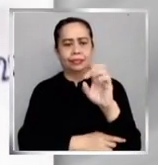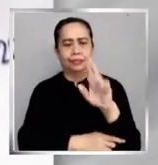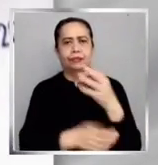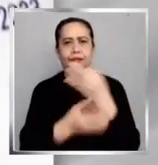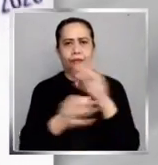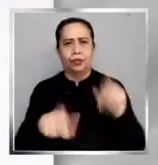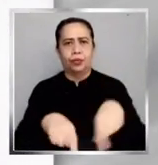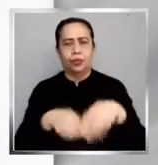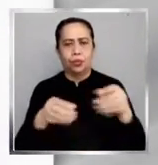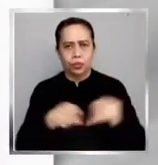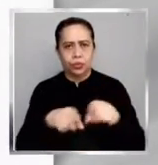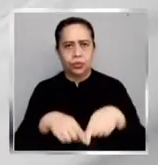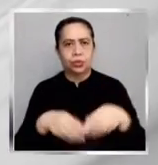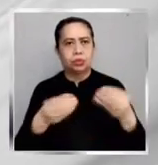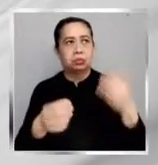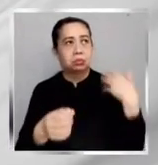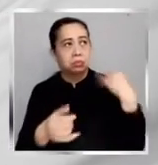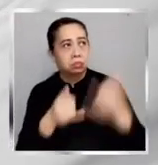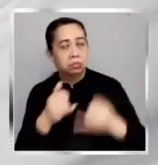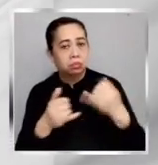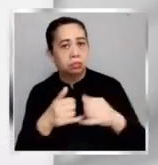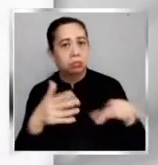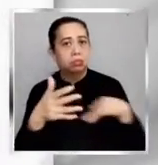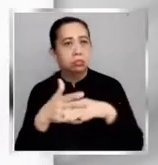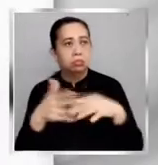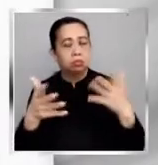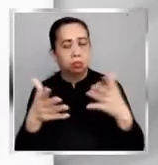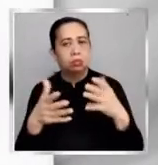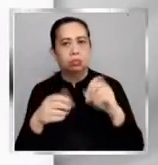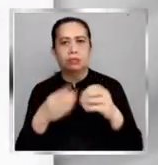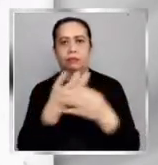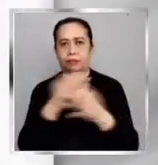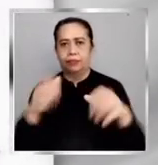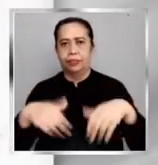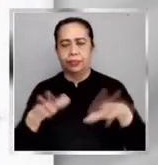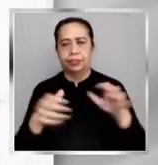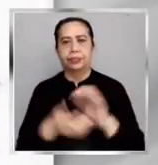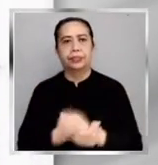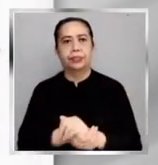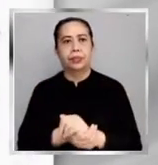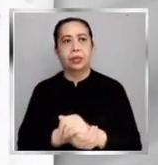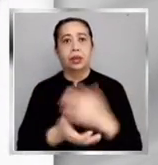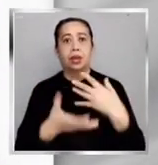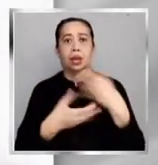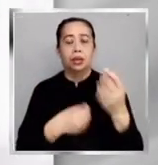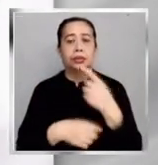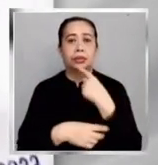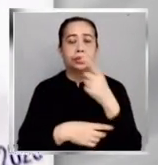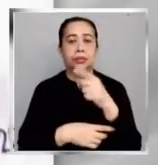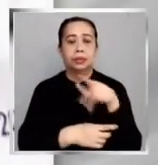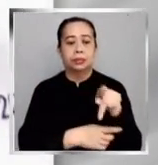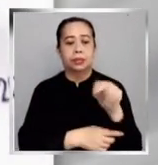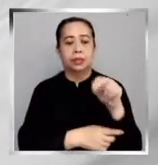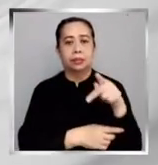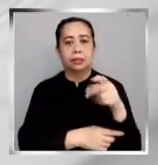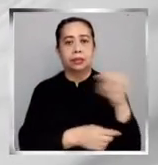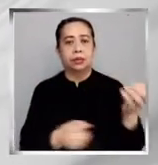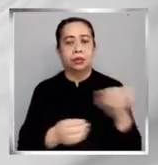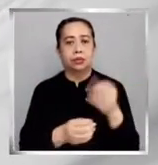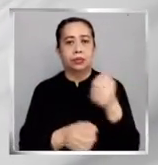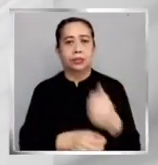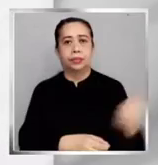makapagsampa agad ng reklamo ang mga otoridad. Paglabas, sinabihan daw sila ng PNP Office of the Deputy Chief